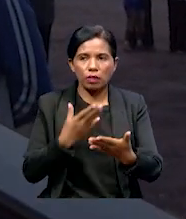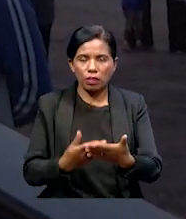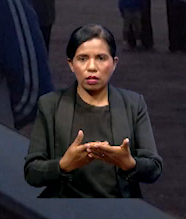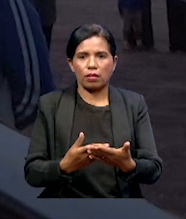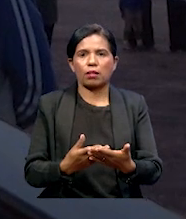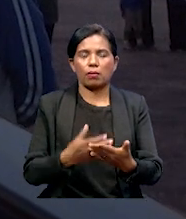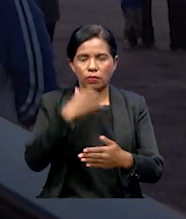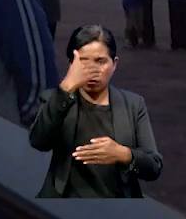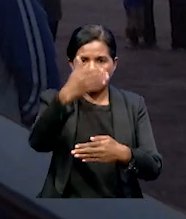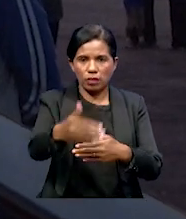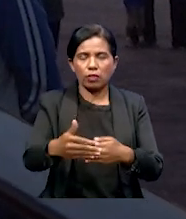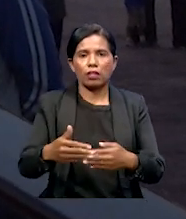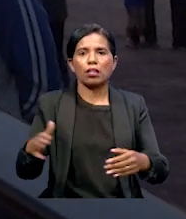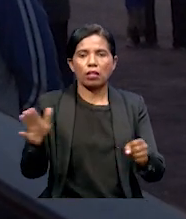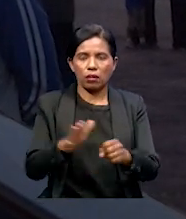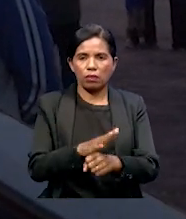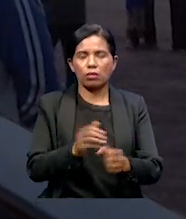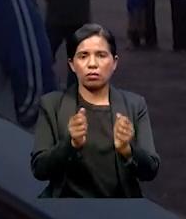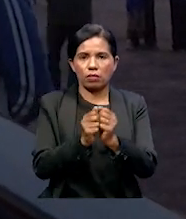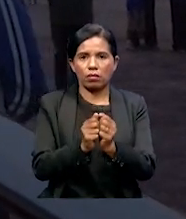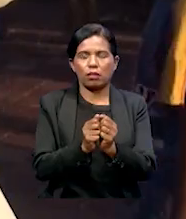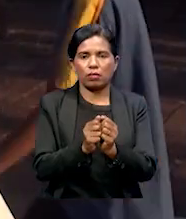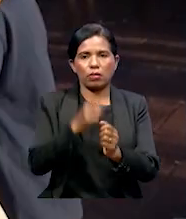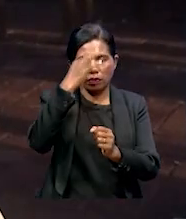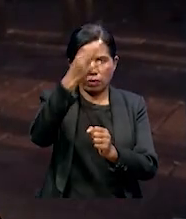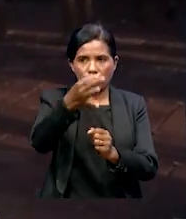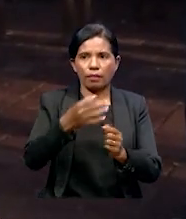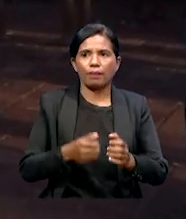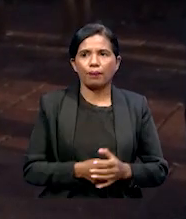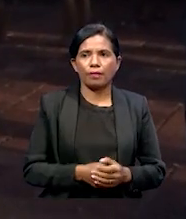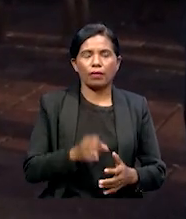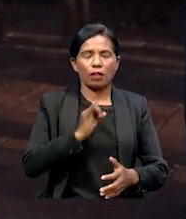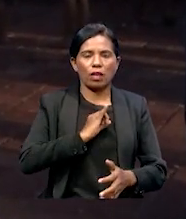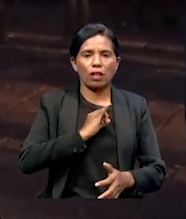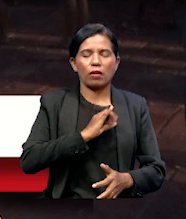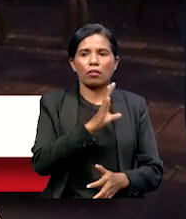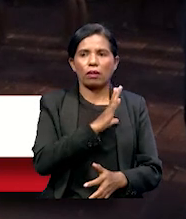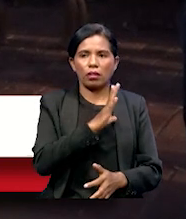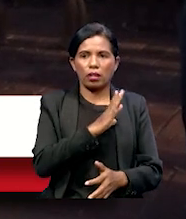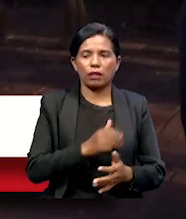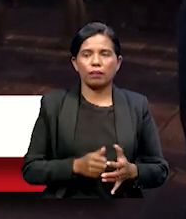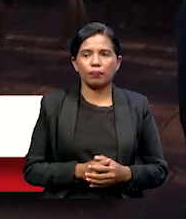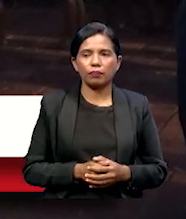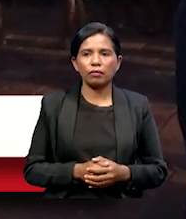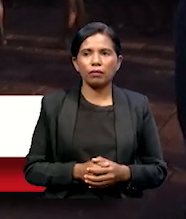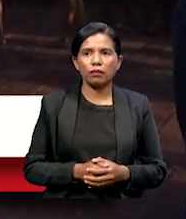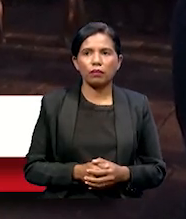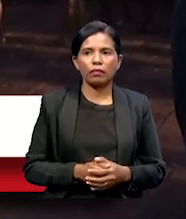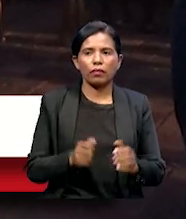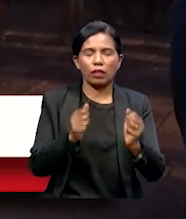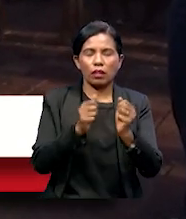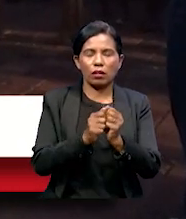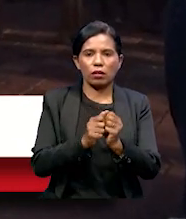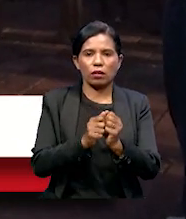efetivo lutan efisiensi dia lutan ia futuro hau hein kata ho senyor kardial